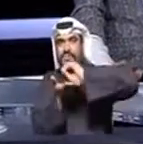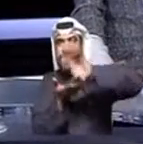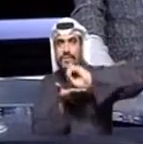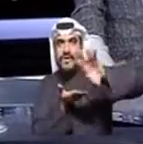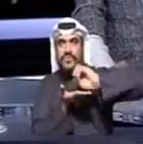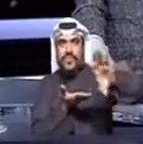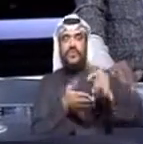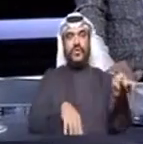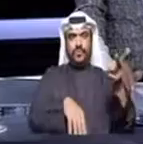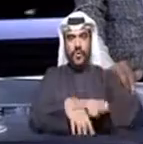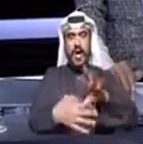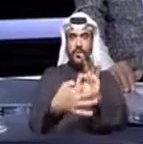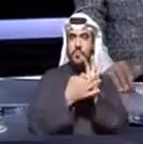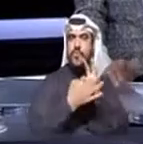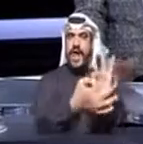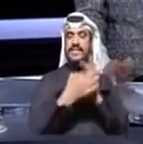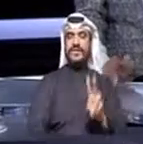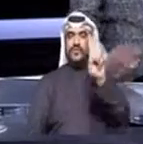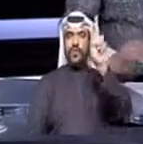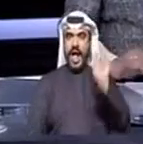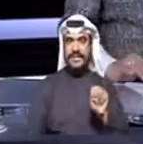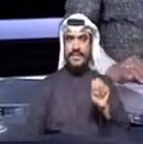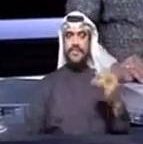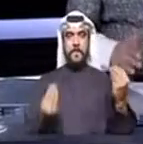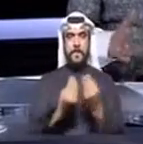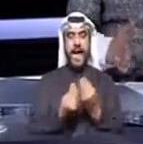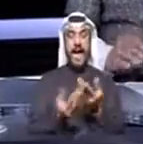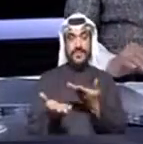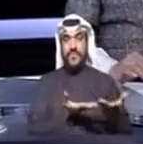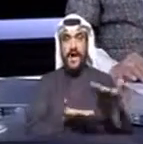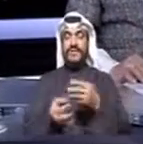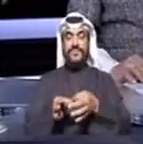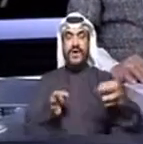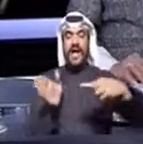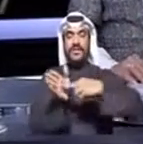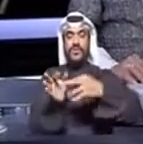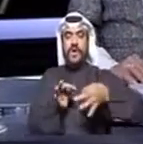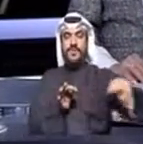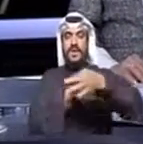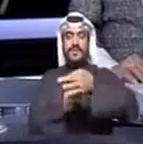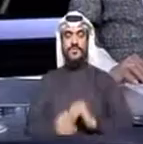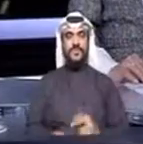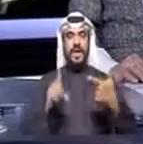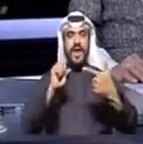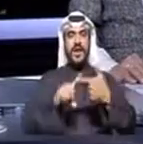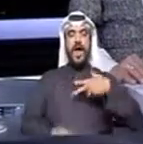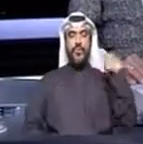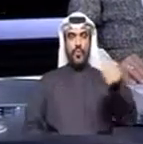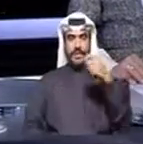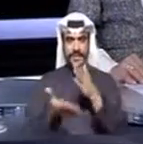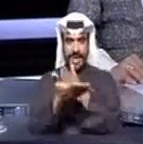الإنسانية ومنسقي الأمم المتحدة وممثلي دول الجوار السوري. نائب وزير